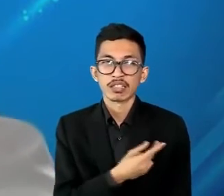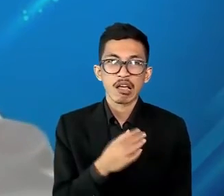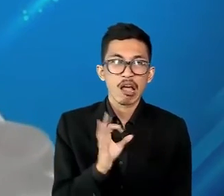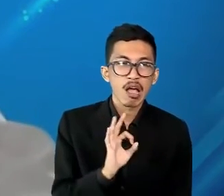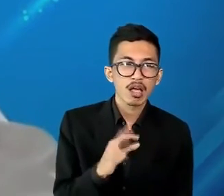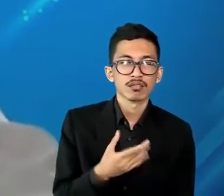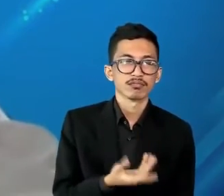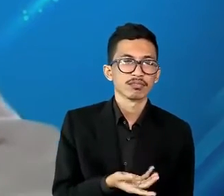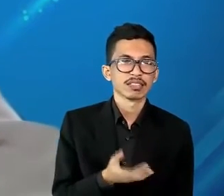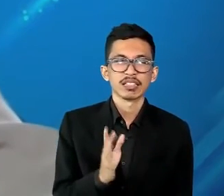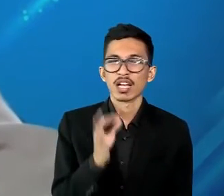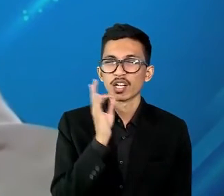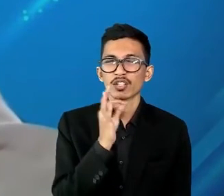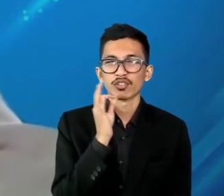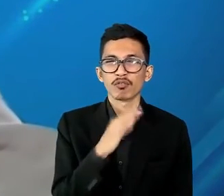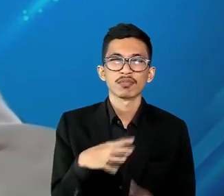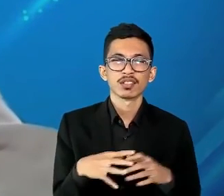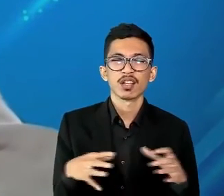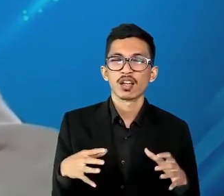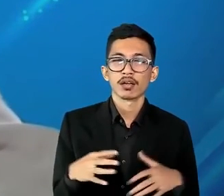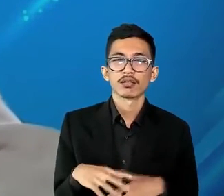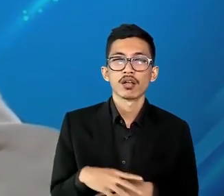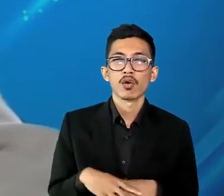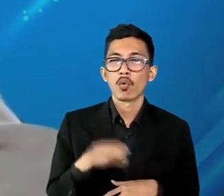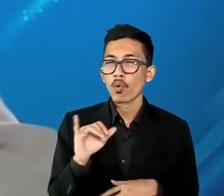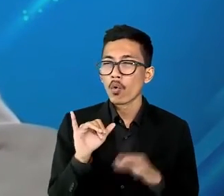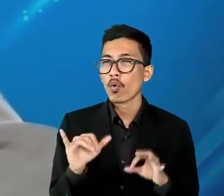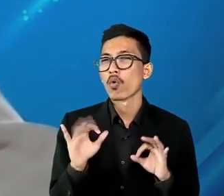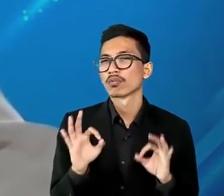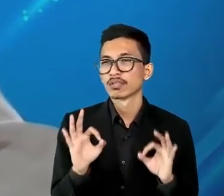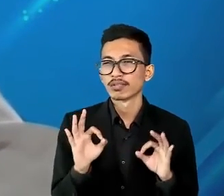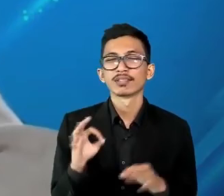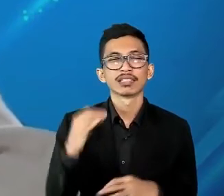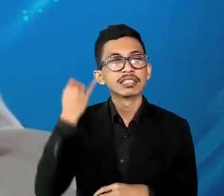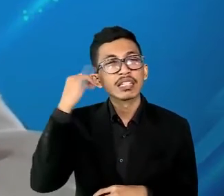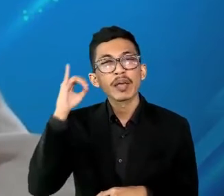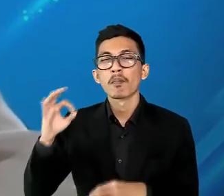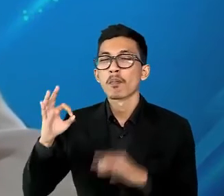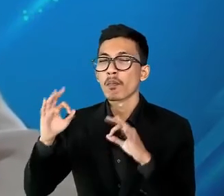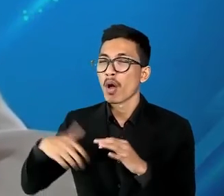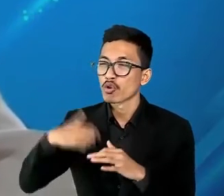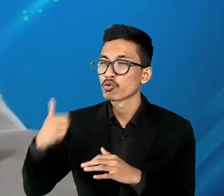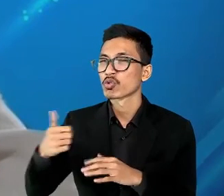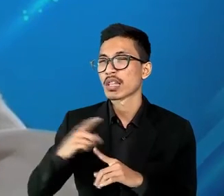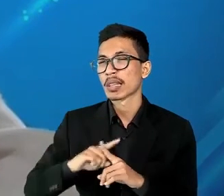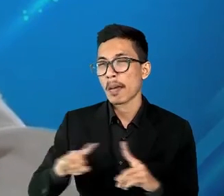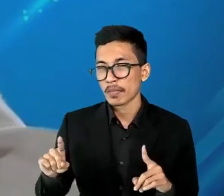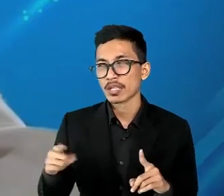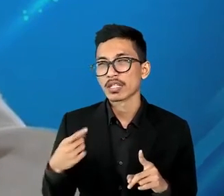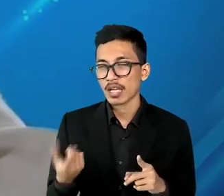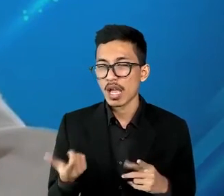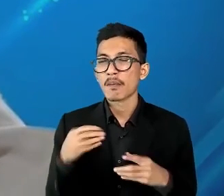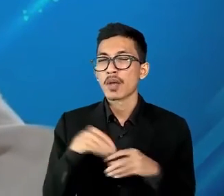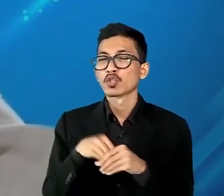Nah, ide Bapak yang Bapak lakukan itu bagus, tapi yang saya pesankan kepada